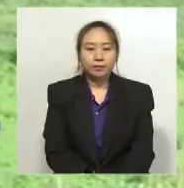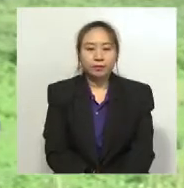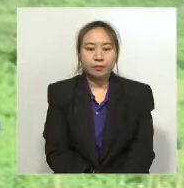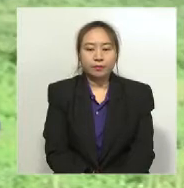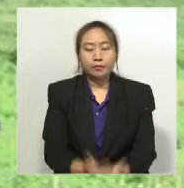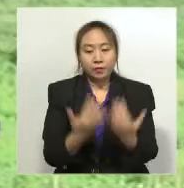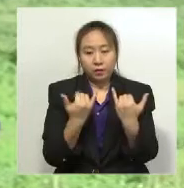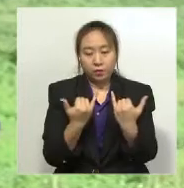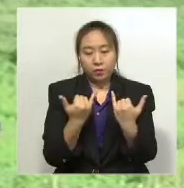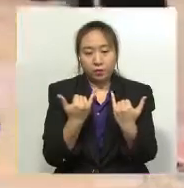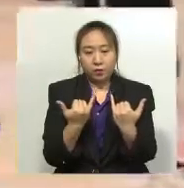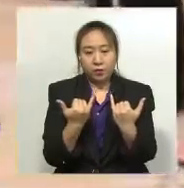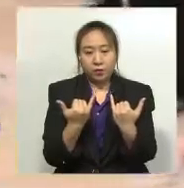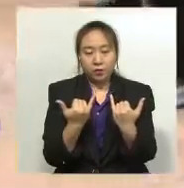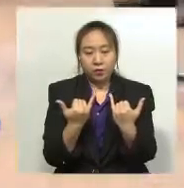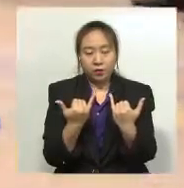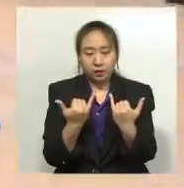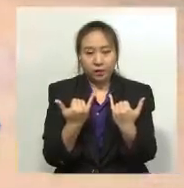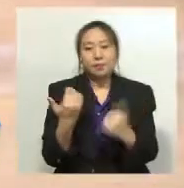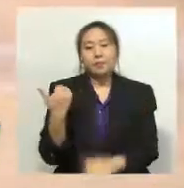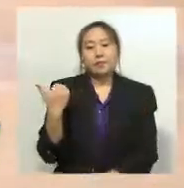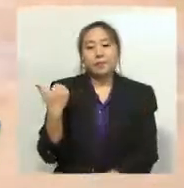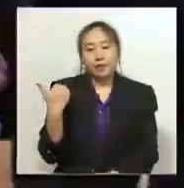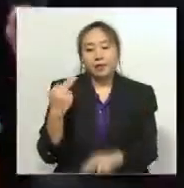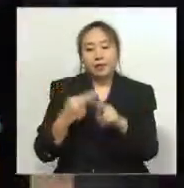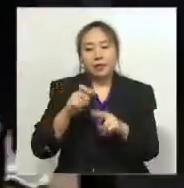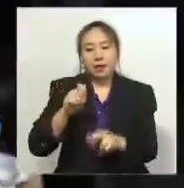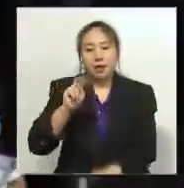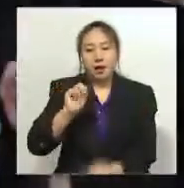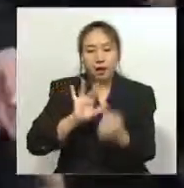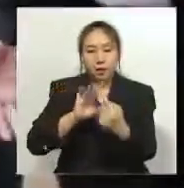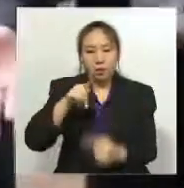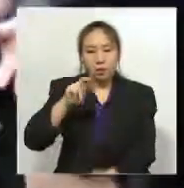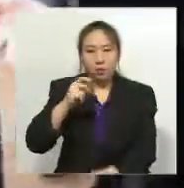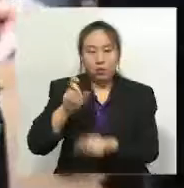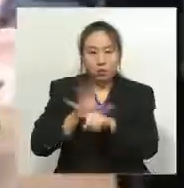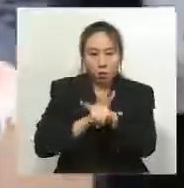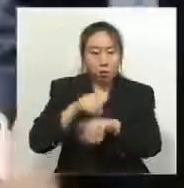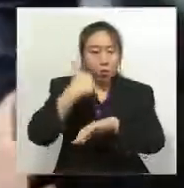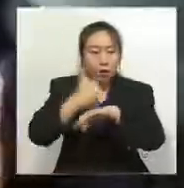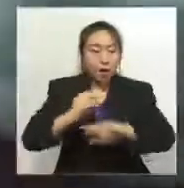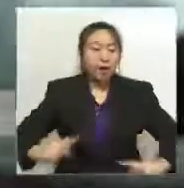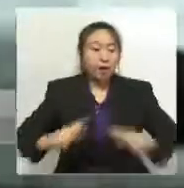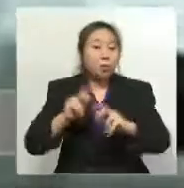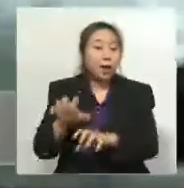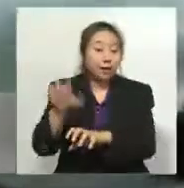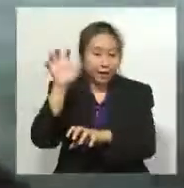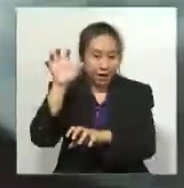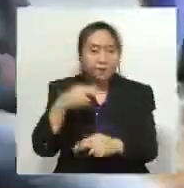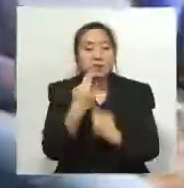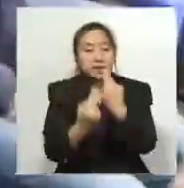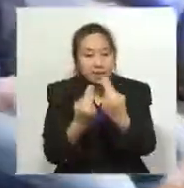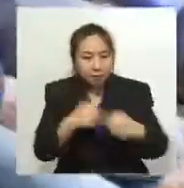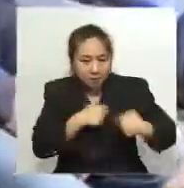สำหรับวันนี้นะครับก็ได้ทางด้านของพลเอกอนุพงษ์เผ่าจินดานะครับรัฐมนตรีว่าการกระทรวงมหาดไทยได้มาเยี่ยมให้กำลังใจพ่อ